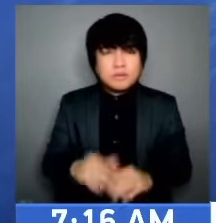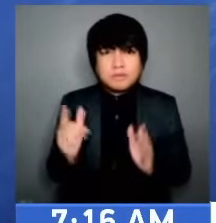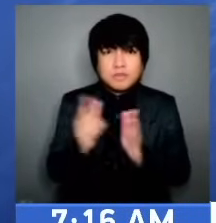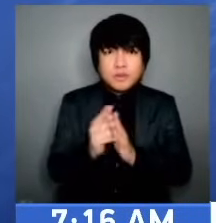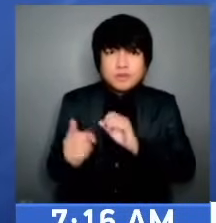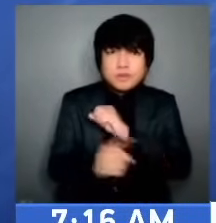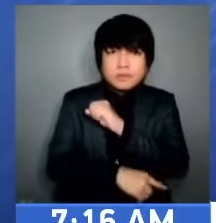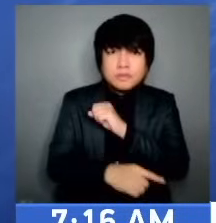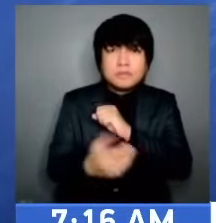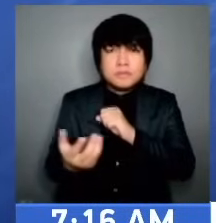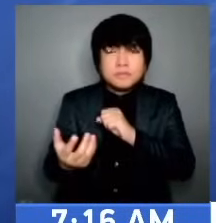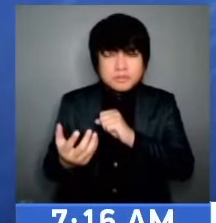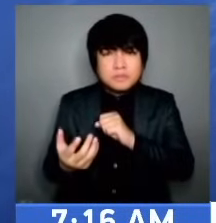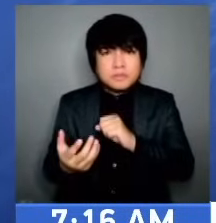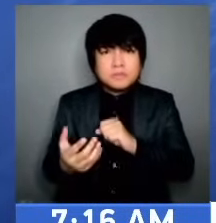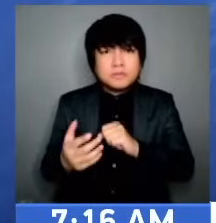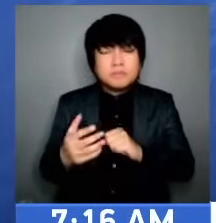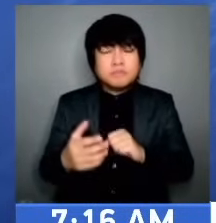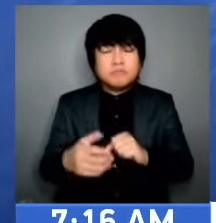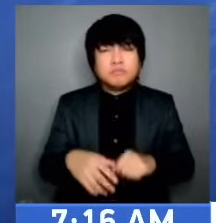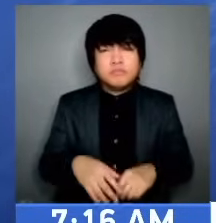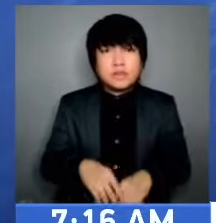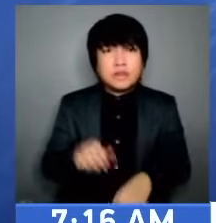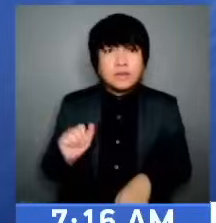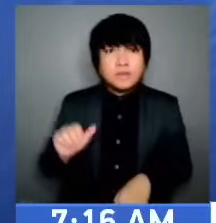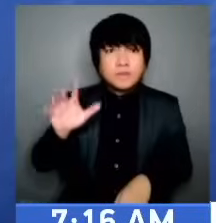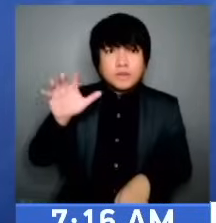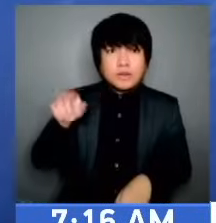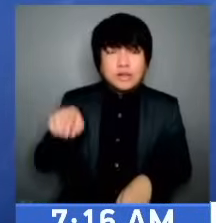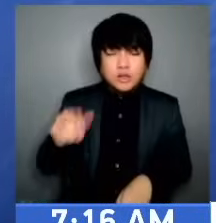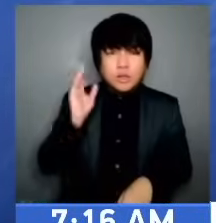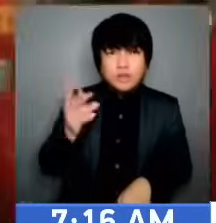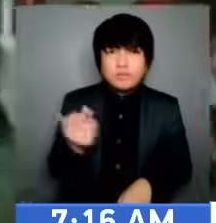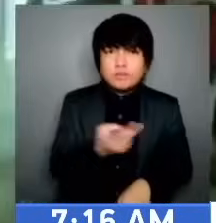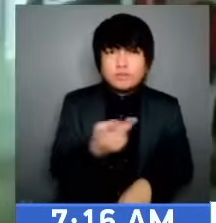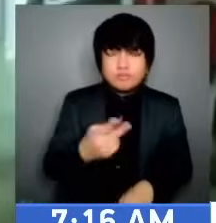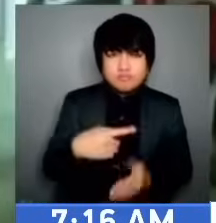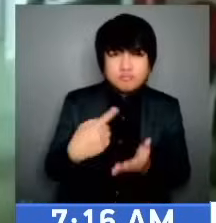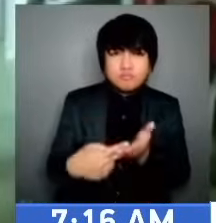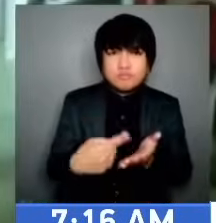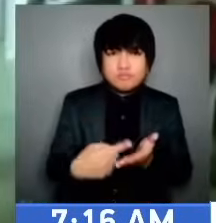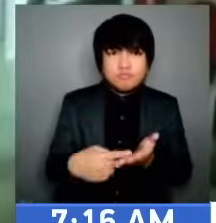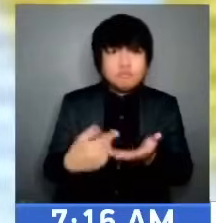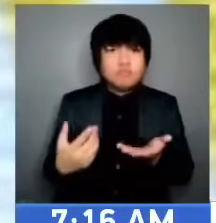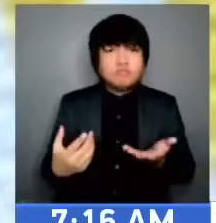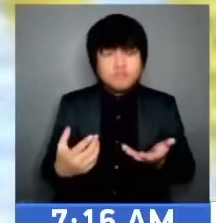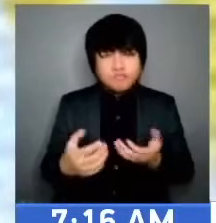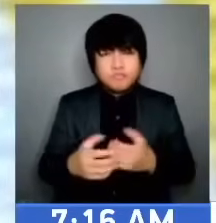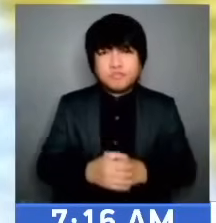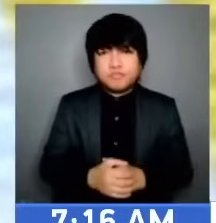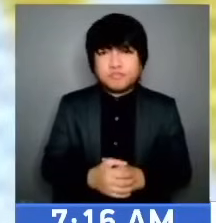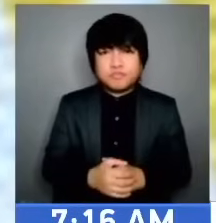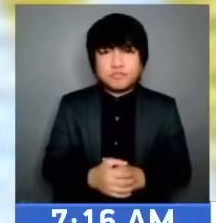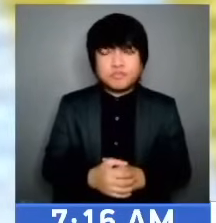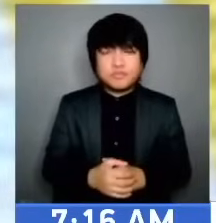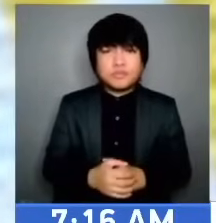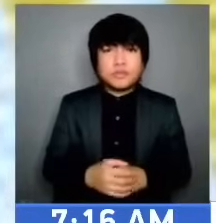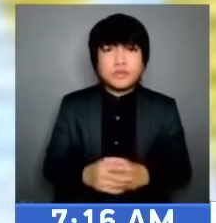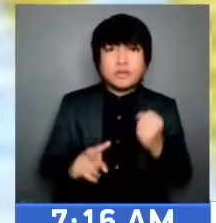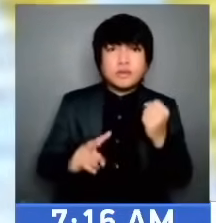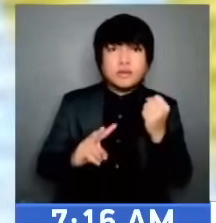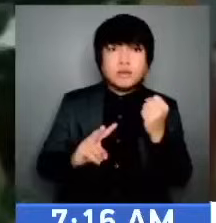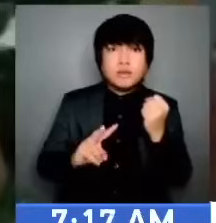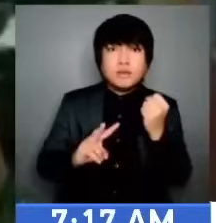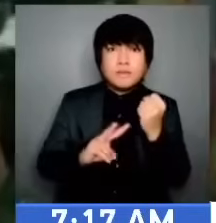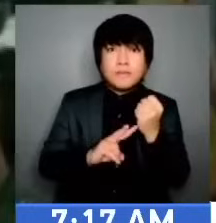DOJ ang piskal ng Antipolo na makipag-ugnayan sa law enforcement agencies. May paalala si Vice President at Education